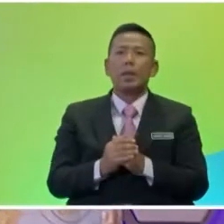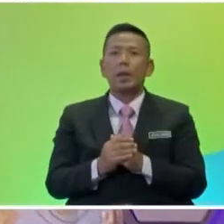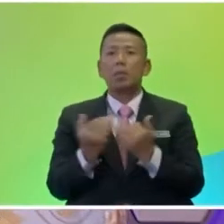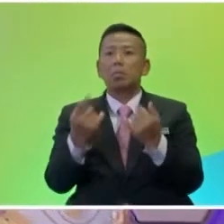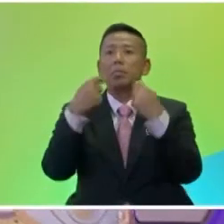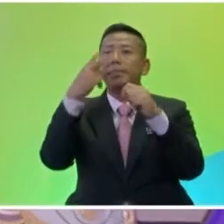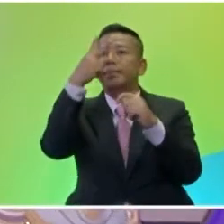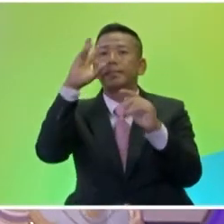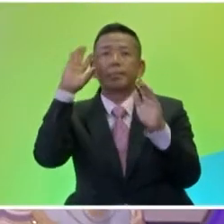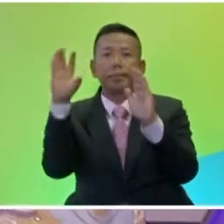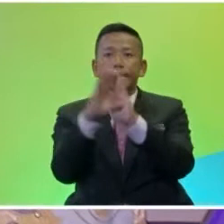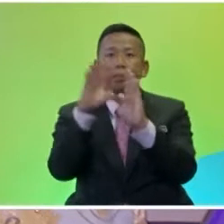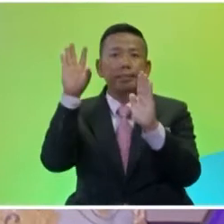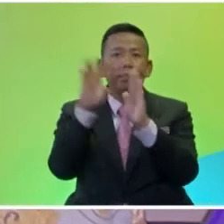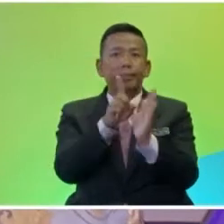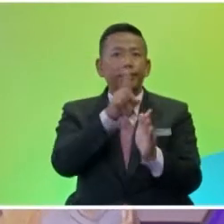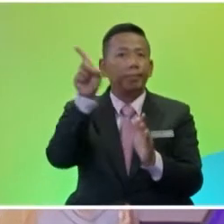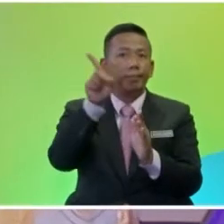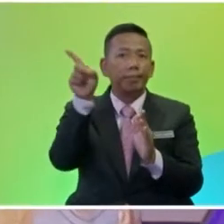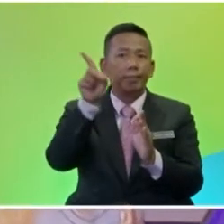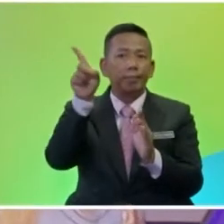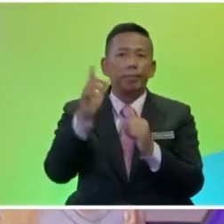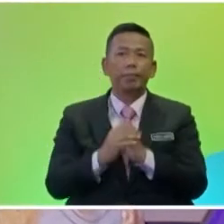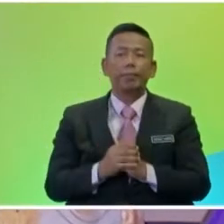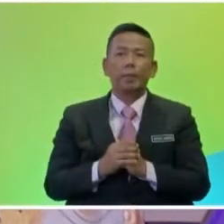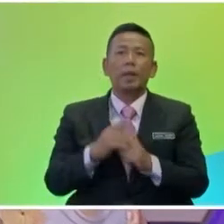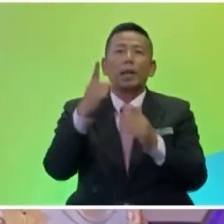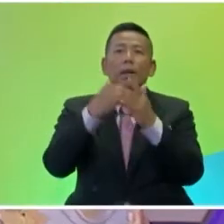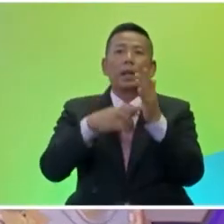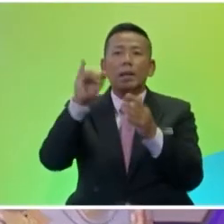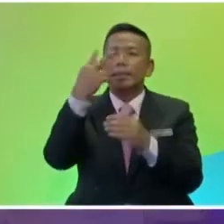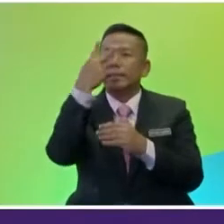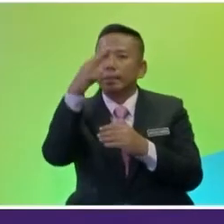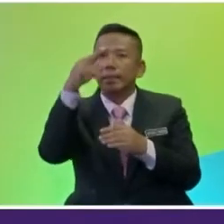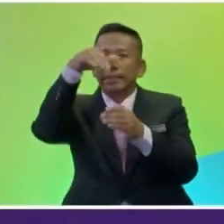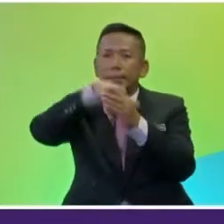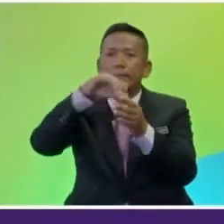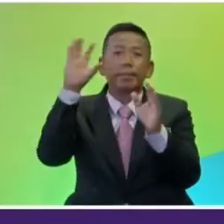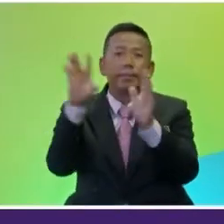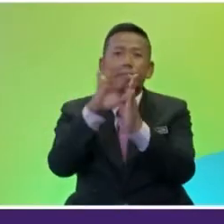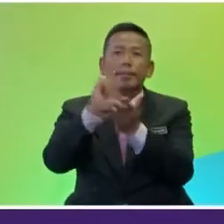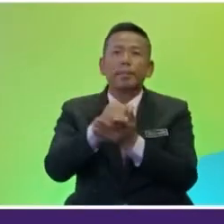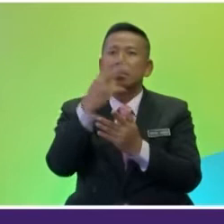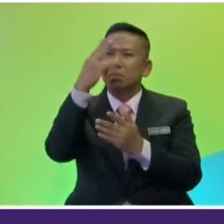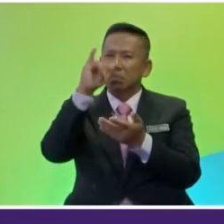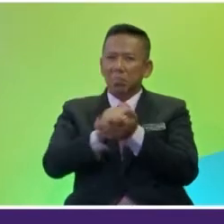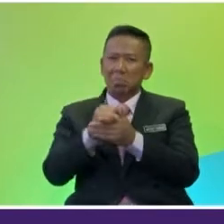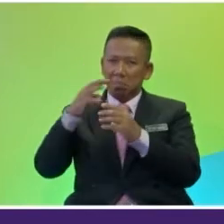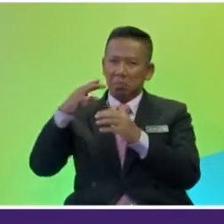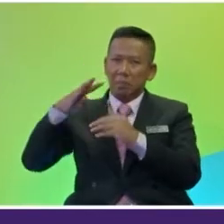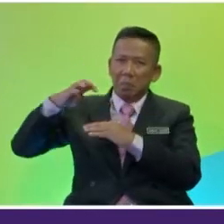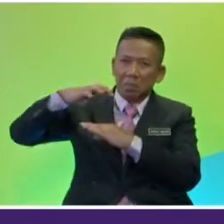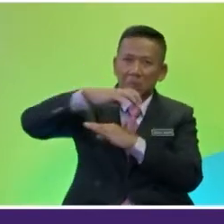gambar-gambar oke apa yang akan menampak saya nampak Itulah sebenarnya